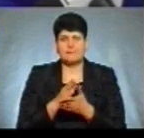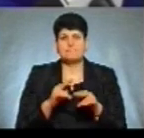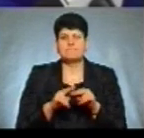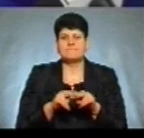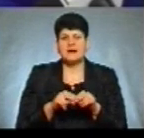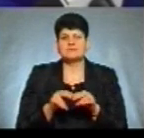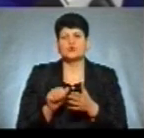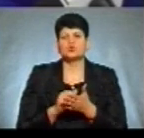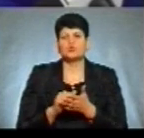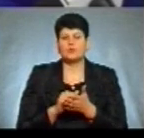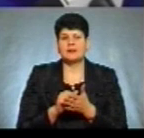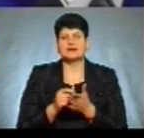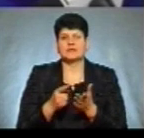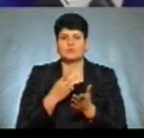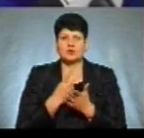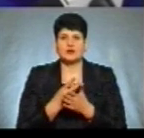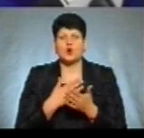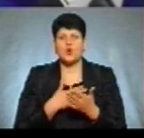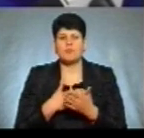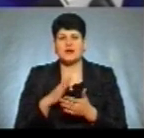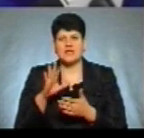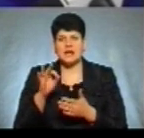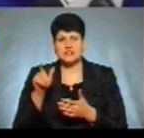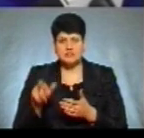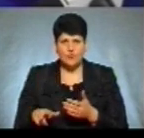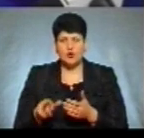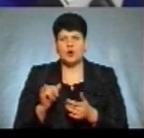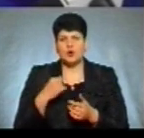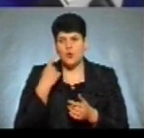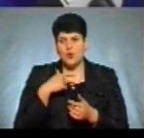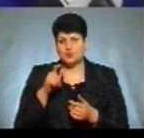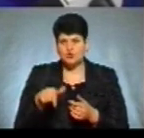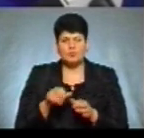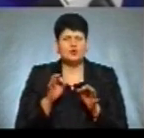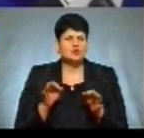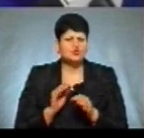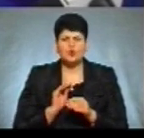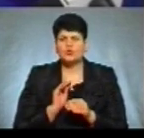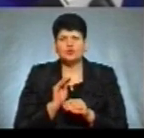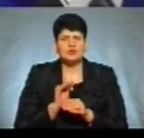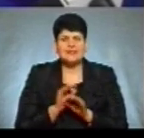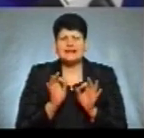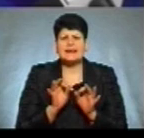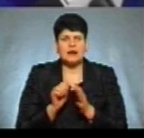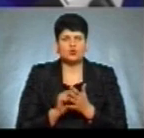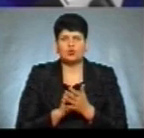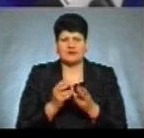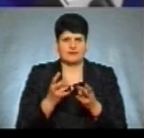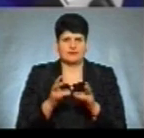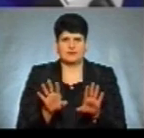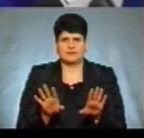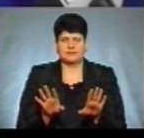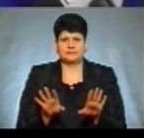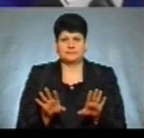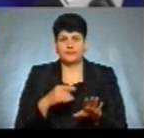паспортним документом, який підтверджує громадянство і особу, і нічого додаткових, ніяких документів не потрібно до